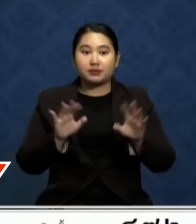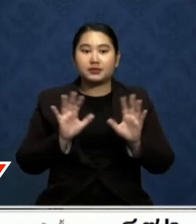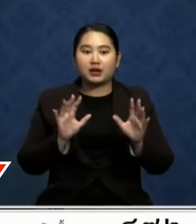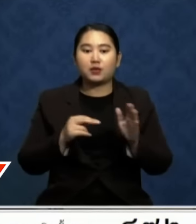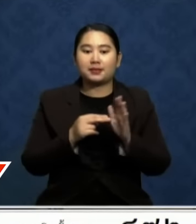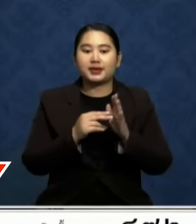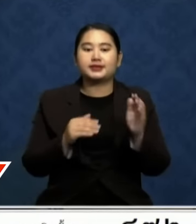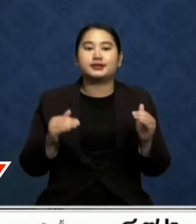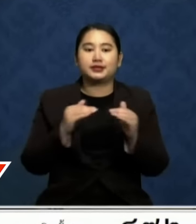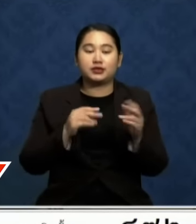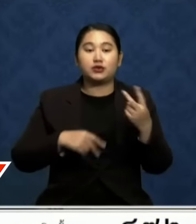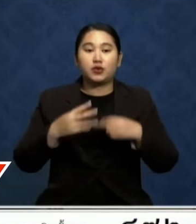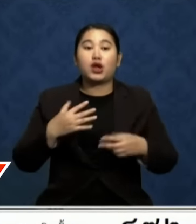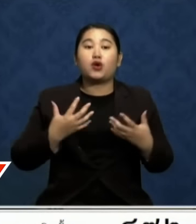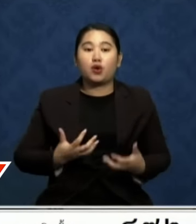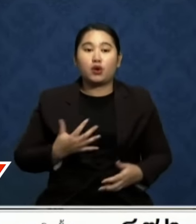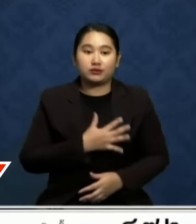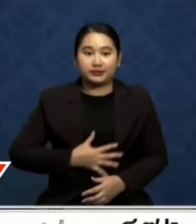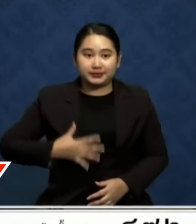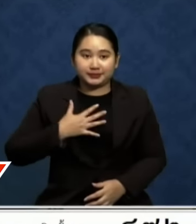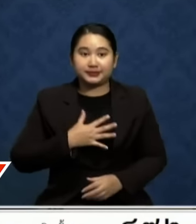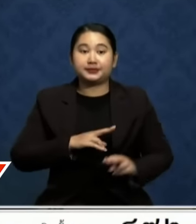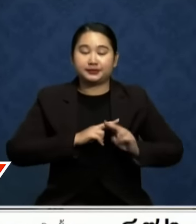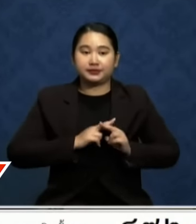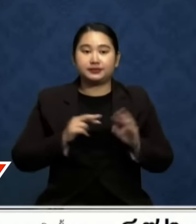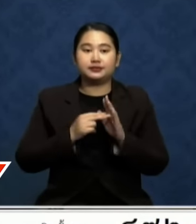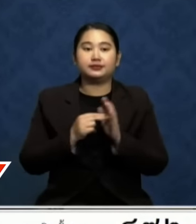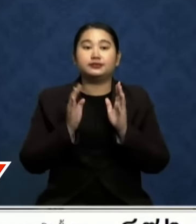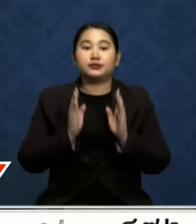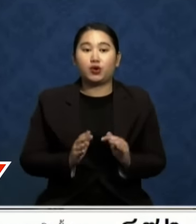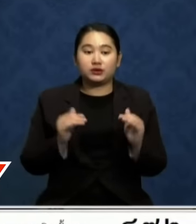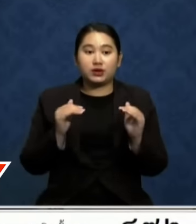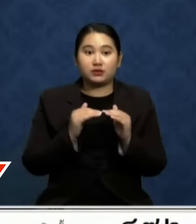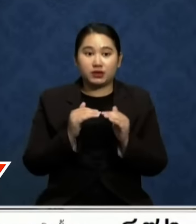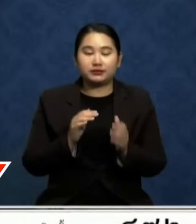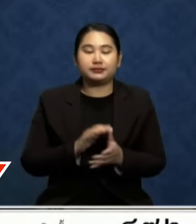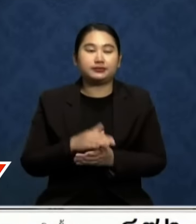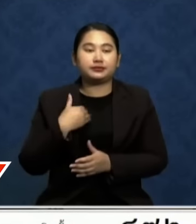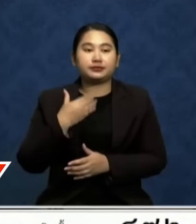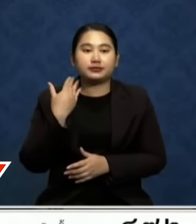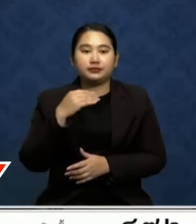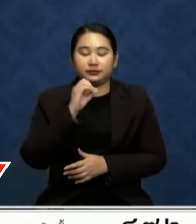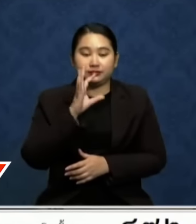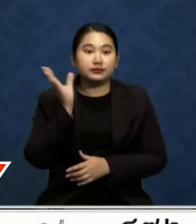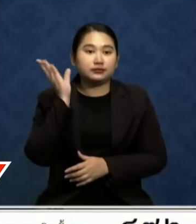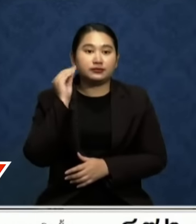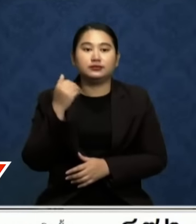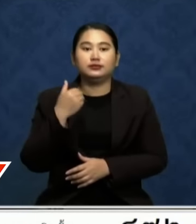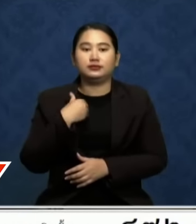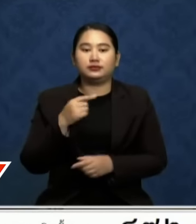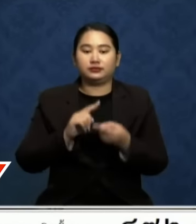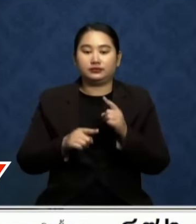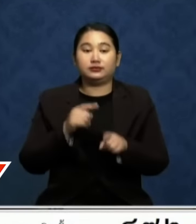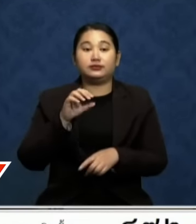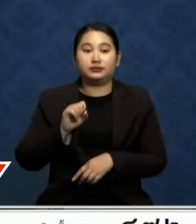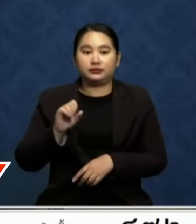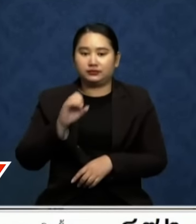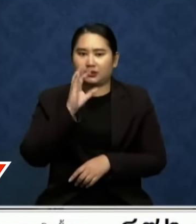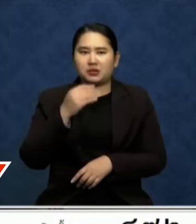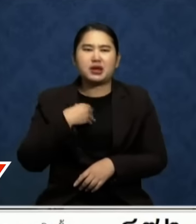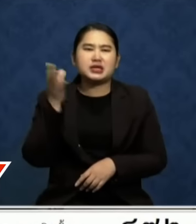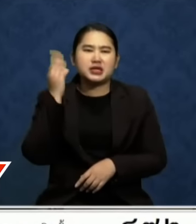ธิในเนื้อตัวและร่างกายของเขาในฐานะมนุษย์คนหนึ่งเมื่อกี้ที่ฉันได้ยินนะคะเพื่อนสมาชิกอภิปรายบอกว่าไม่เค